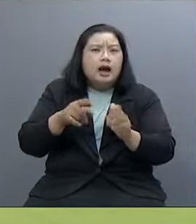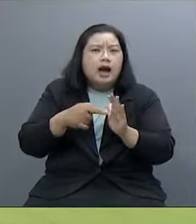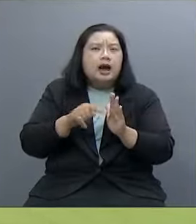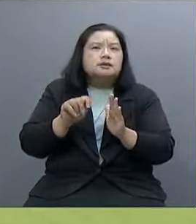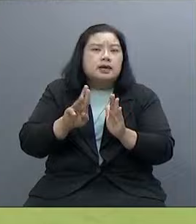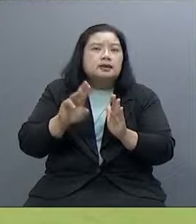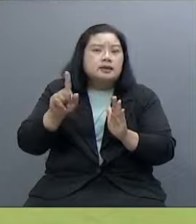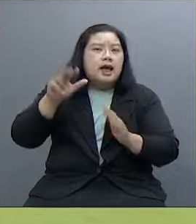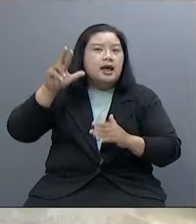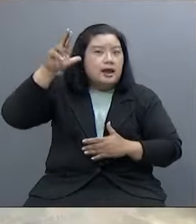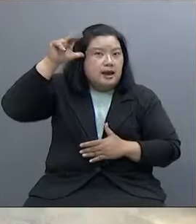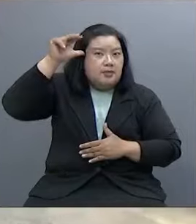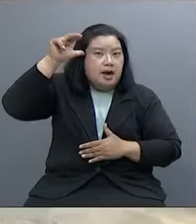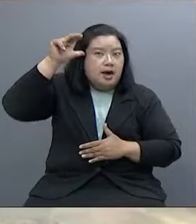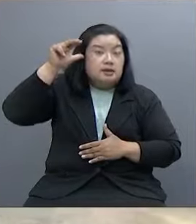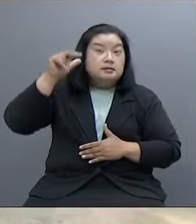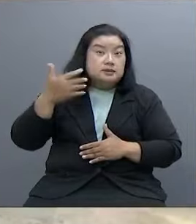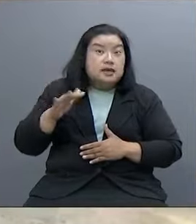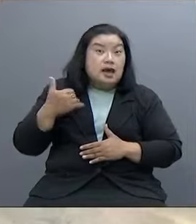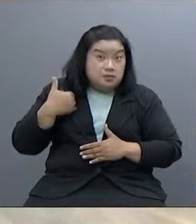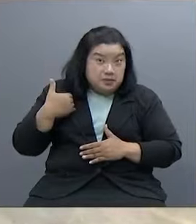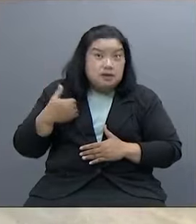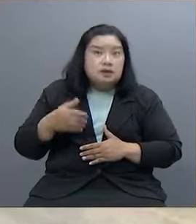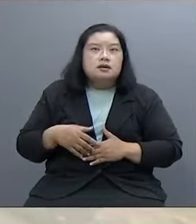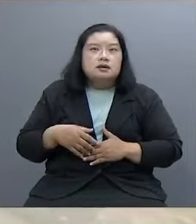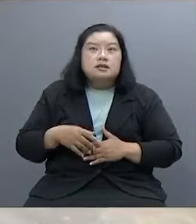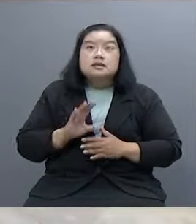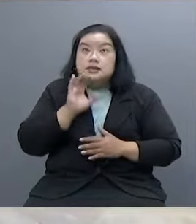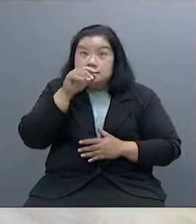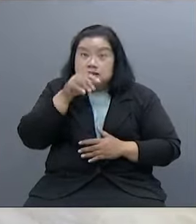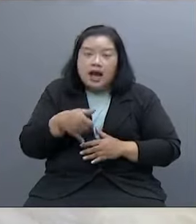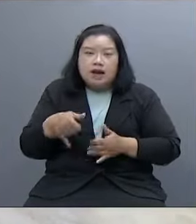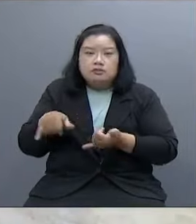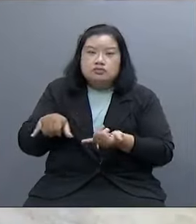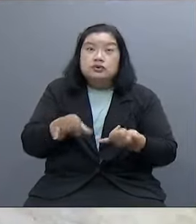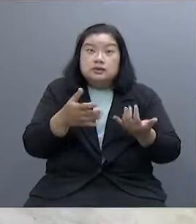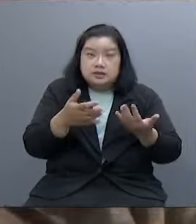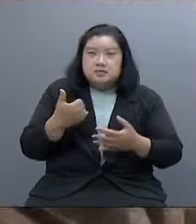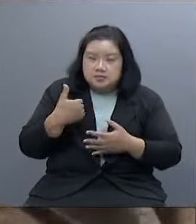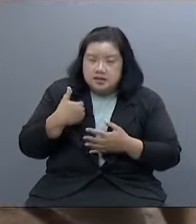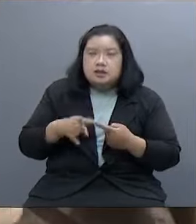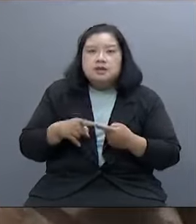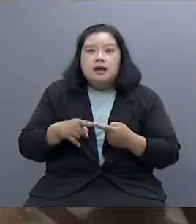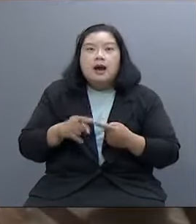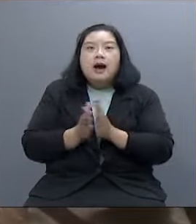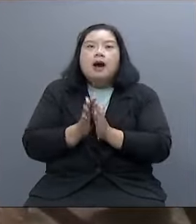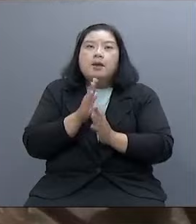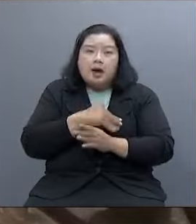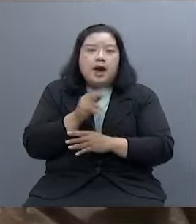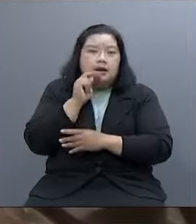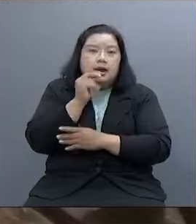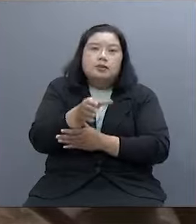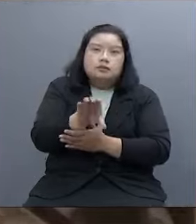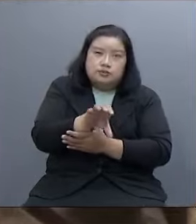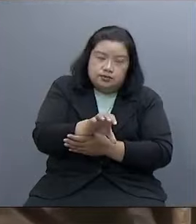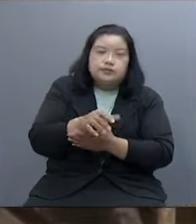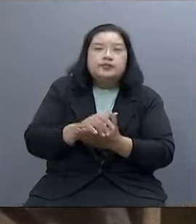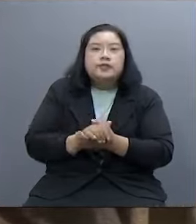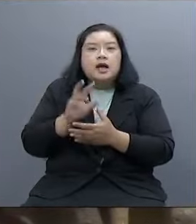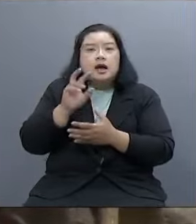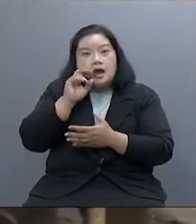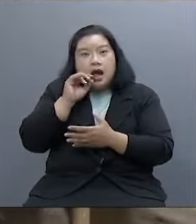ปางจัดขึ้นมีกิจกรรมเดินขบวนแห่ส่งน้ำพระอุโมงค์น้ำคลายร้อนพาช้างอาบน้